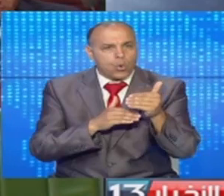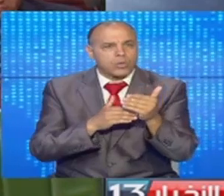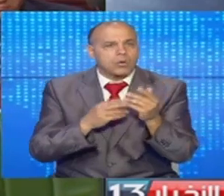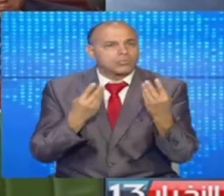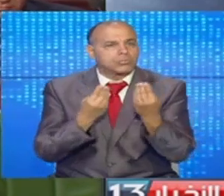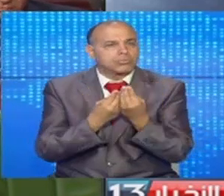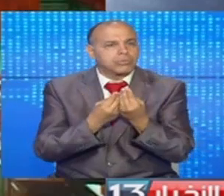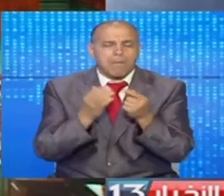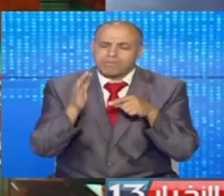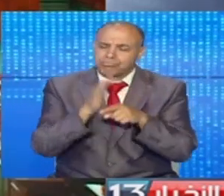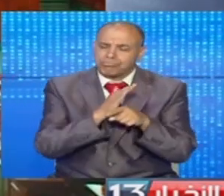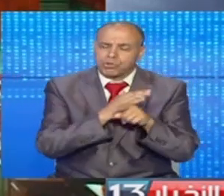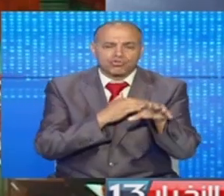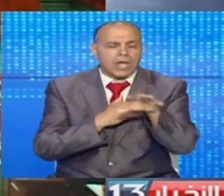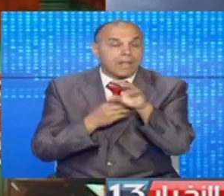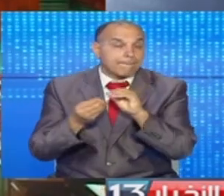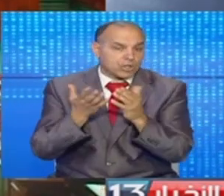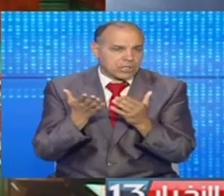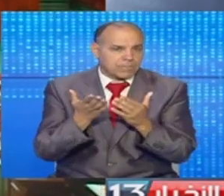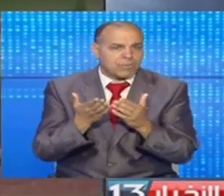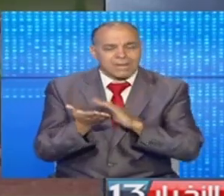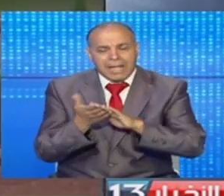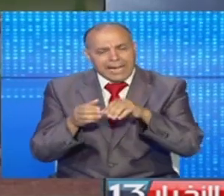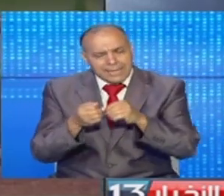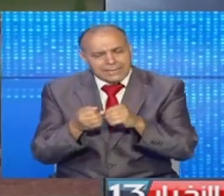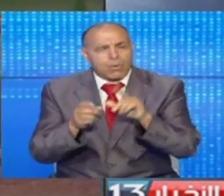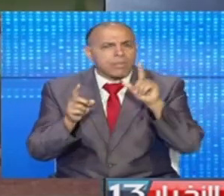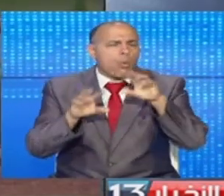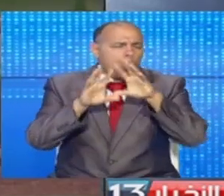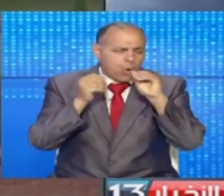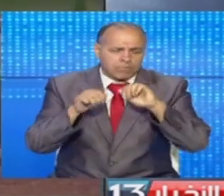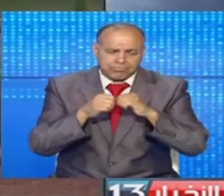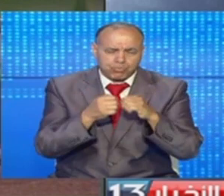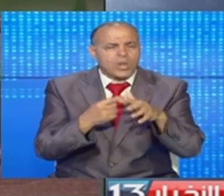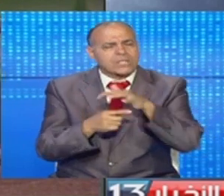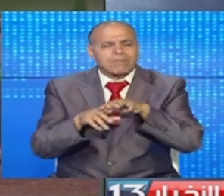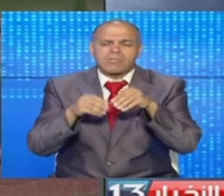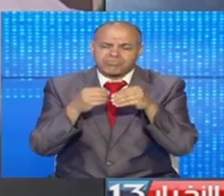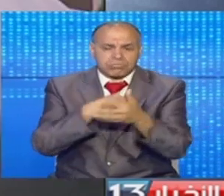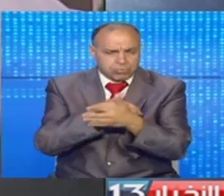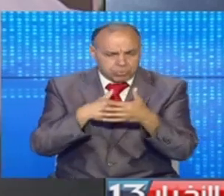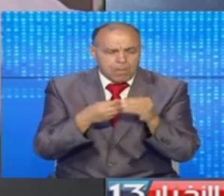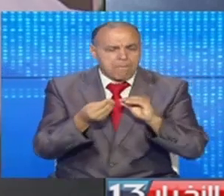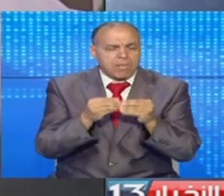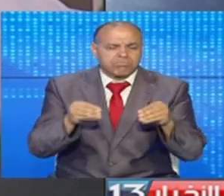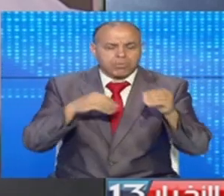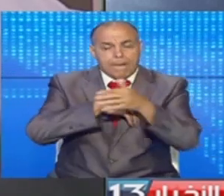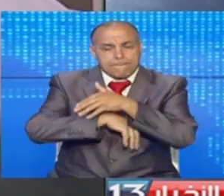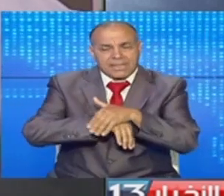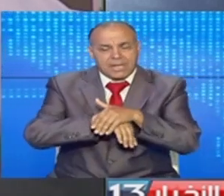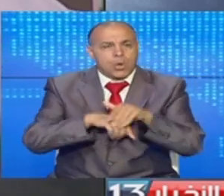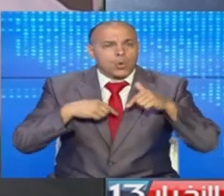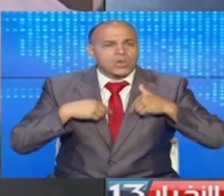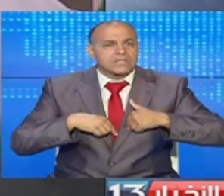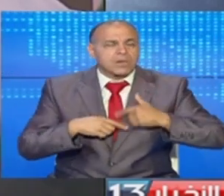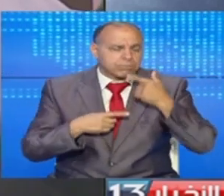على الإخلالات التي تعيشها الجهات، بدءا بالبنية التحتية وصولا إلى الأوضاع الاجتماعية وتفاقم البطالة. وردود الوزراء